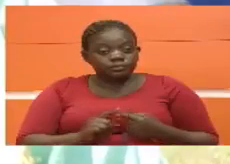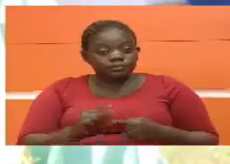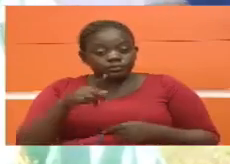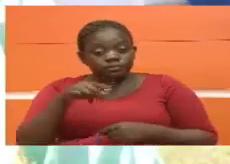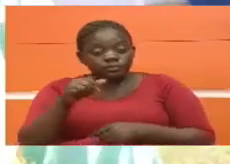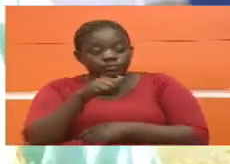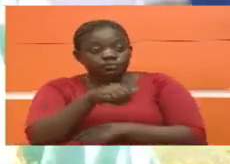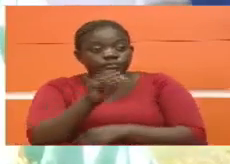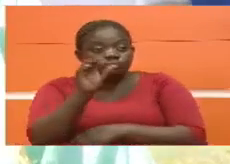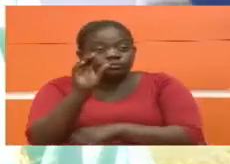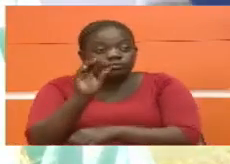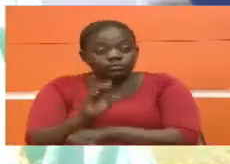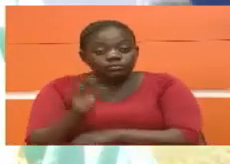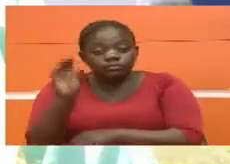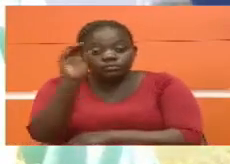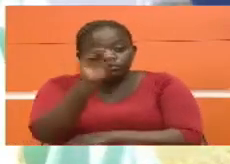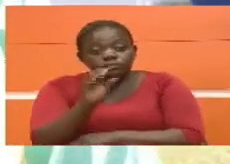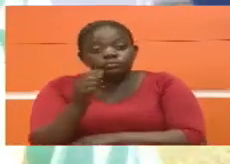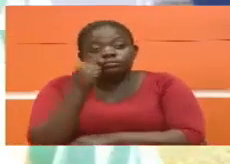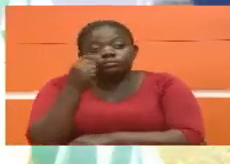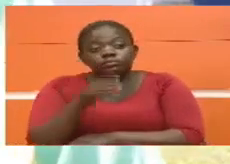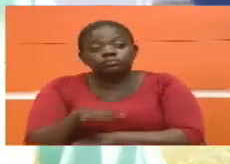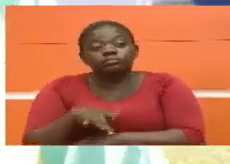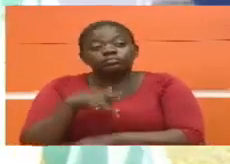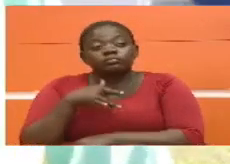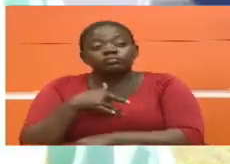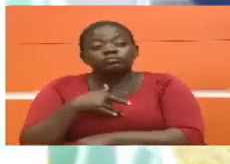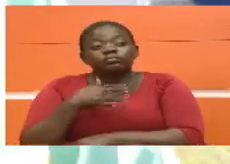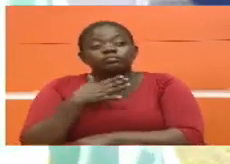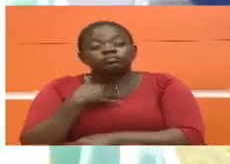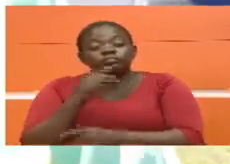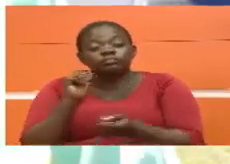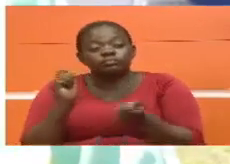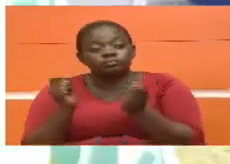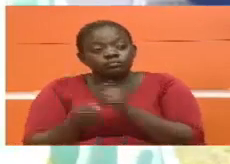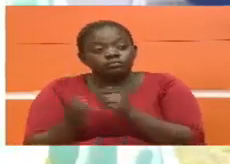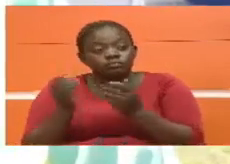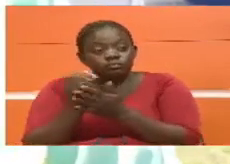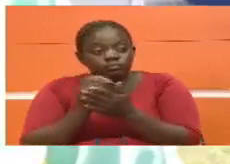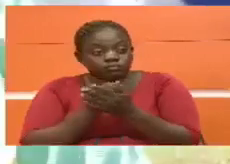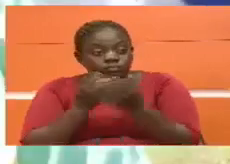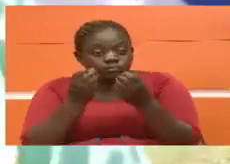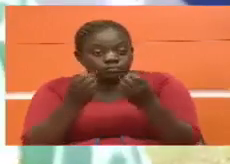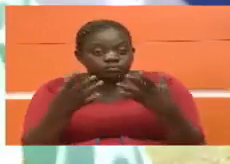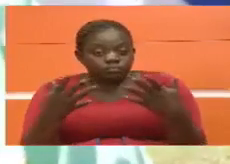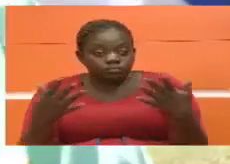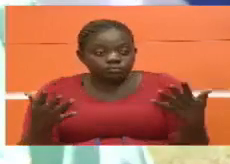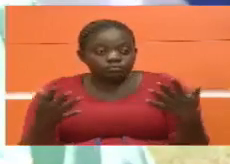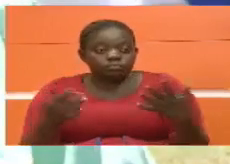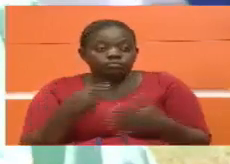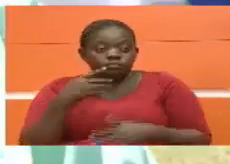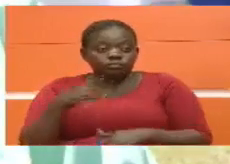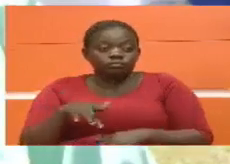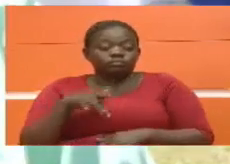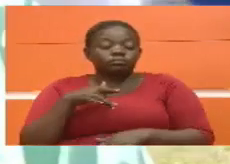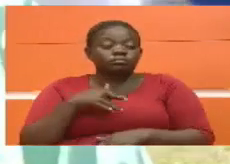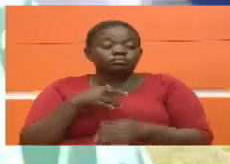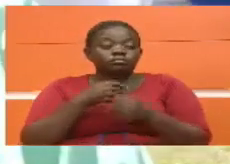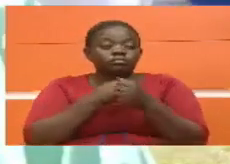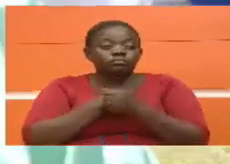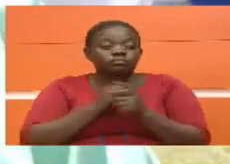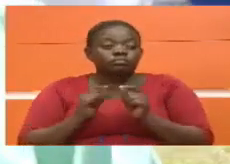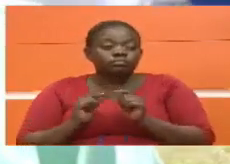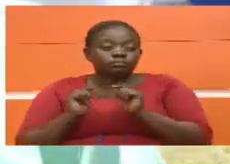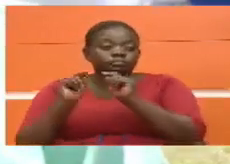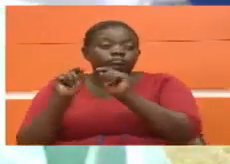kkanisa nga tunoonyaayo abo abawulira abaagala okulongoosa kubanga gye bali bangi nnyo kale abawulira nga baagala nga